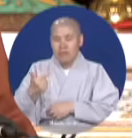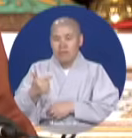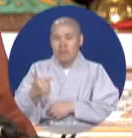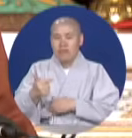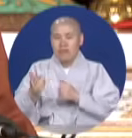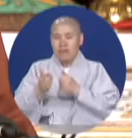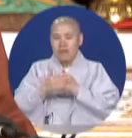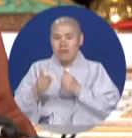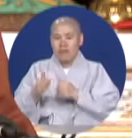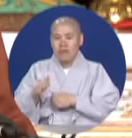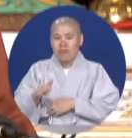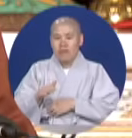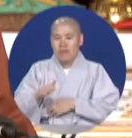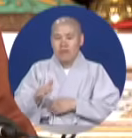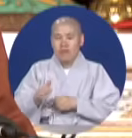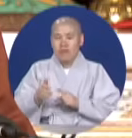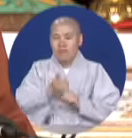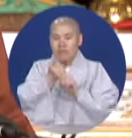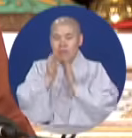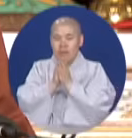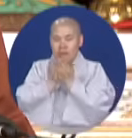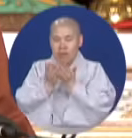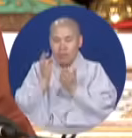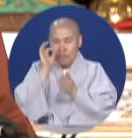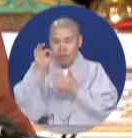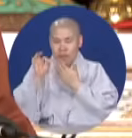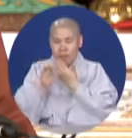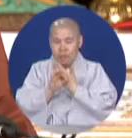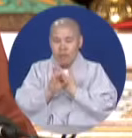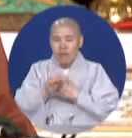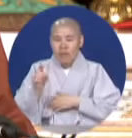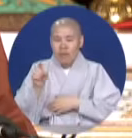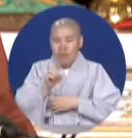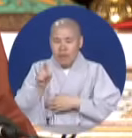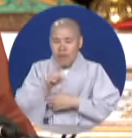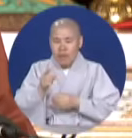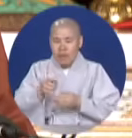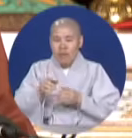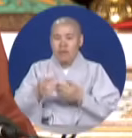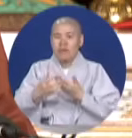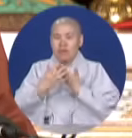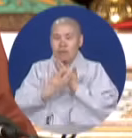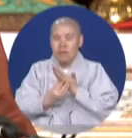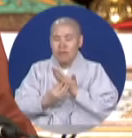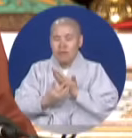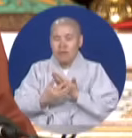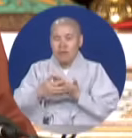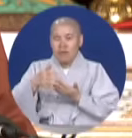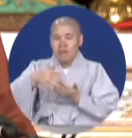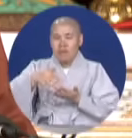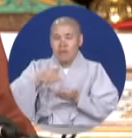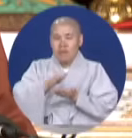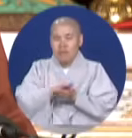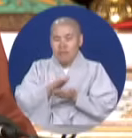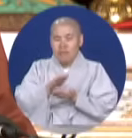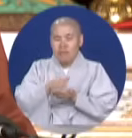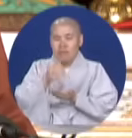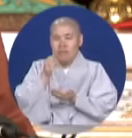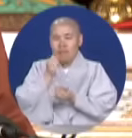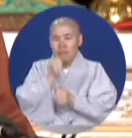그래서 우리 경전도 보면 어디서 출판을 한다든지 어디서 경을